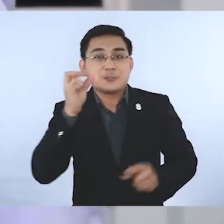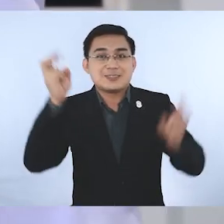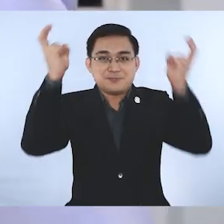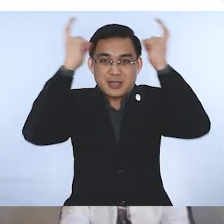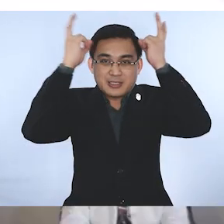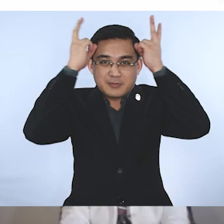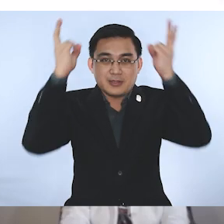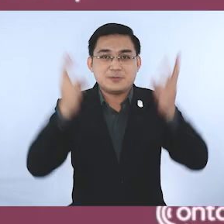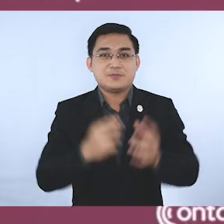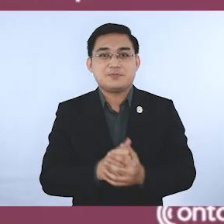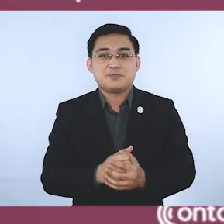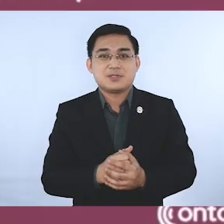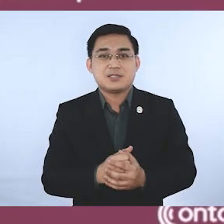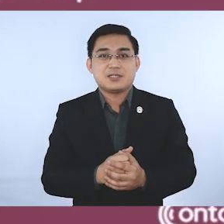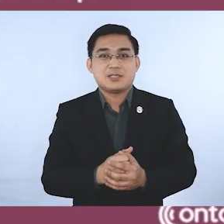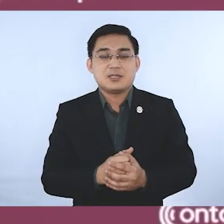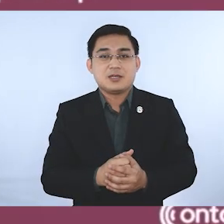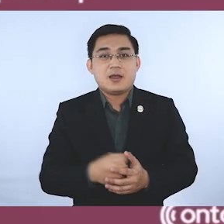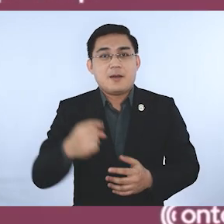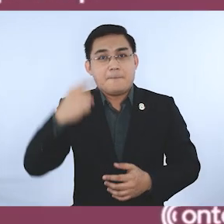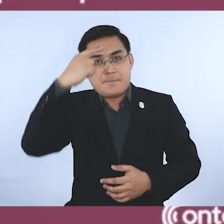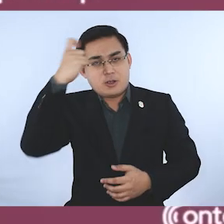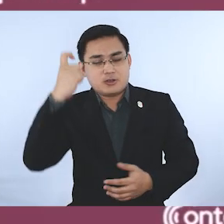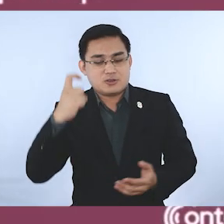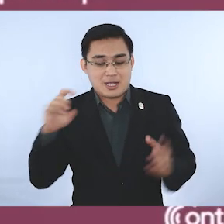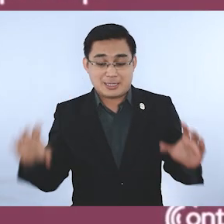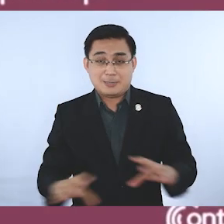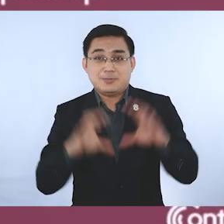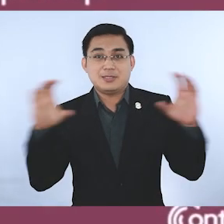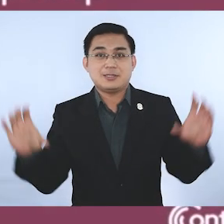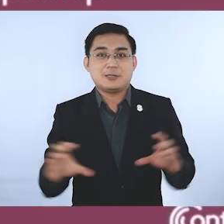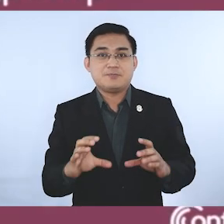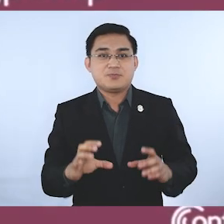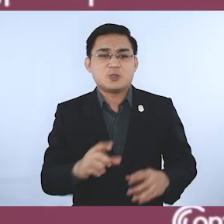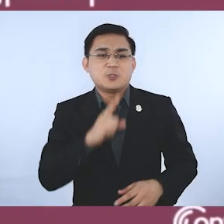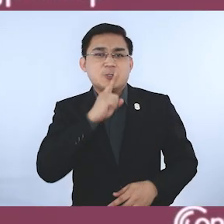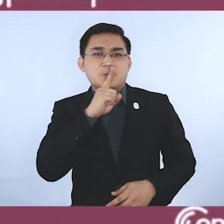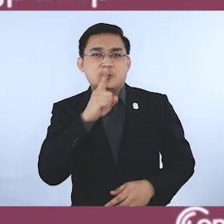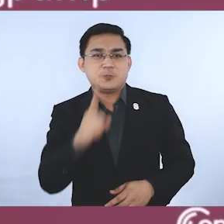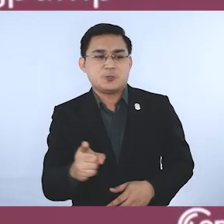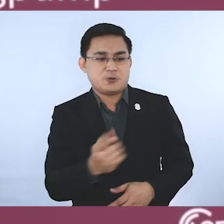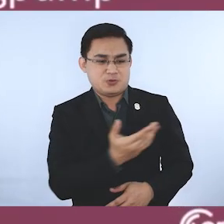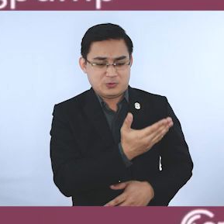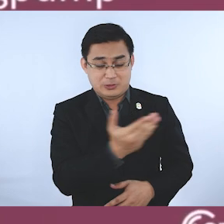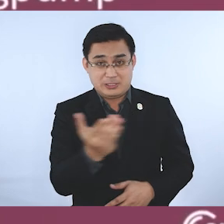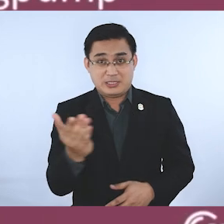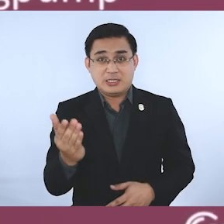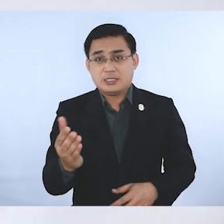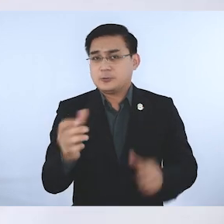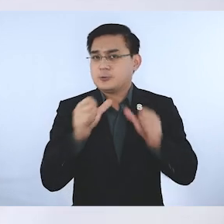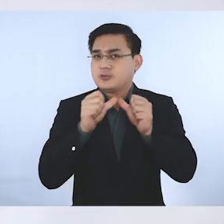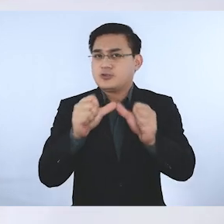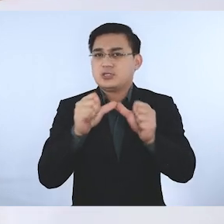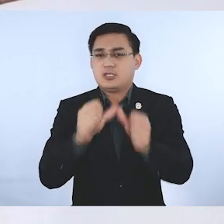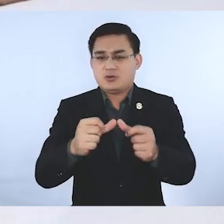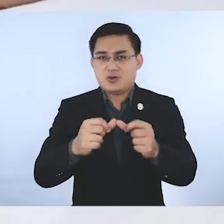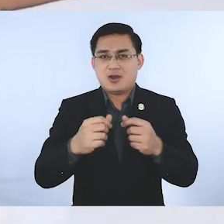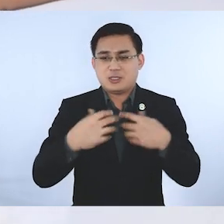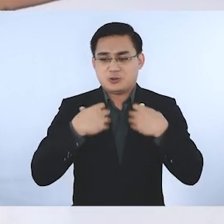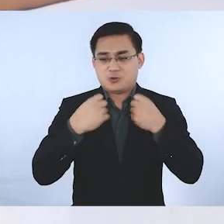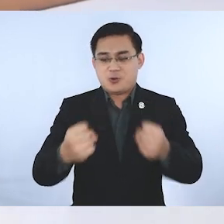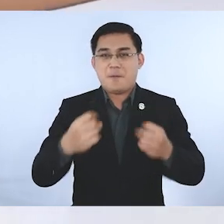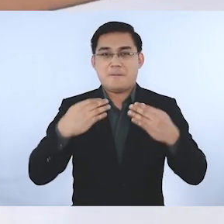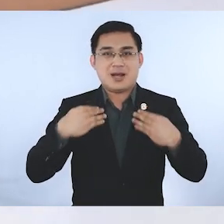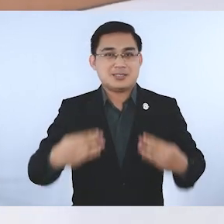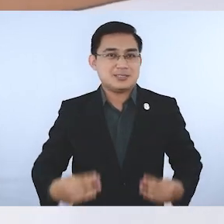gulay. Dahil sa aktibidad na ito, ay natitiyak ng mga kapatid na mapanatiling malusog at